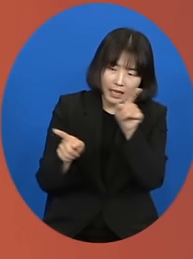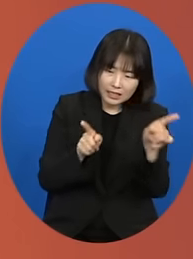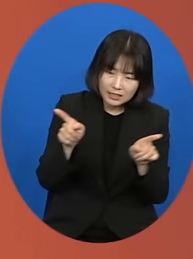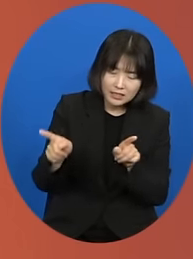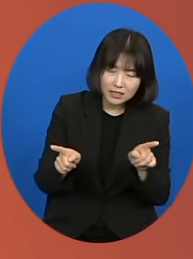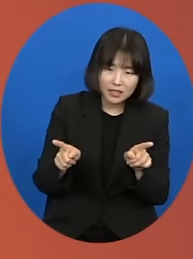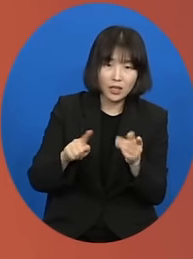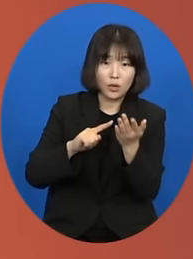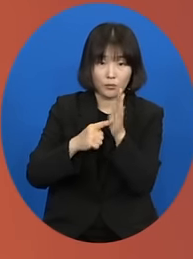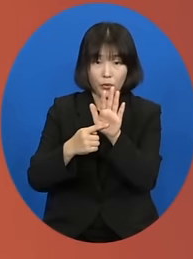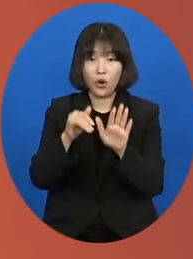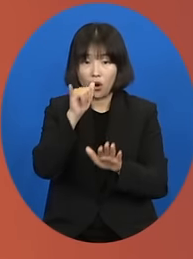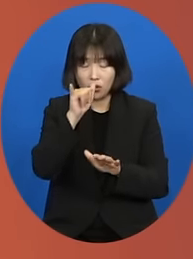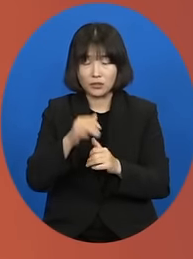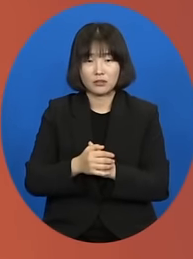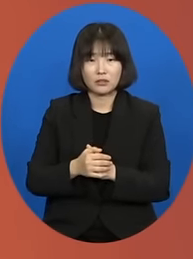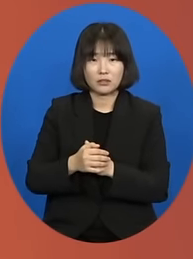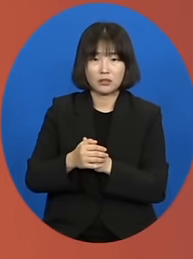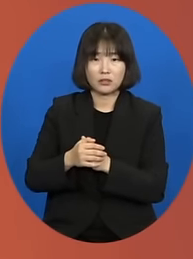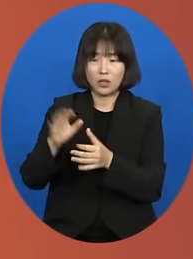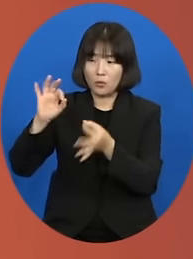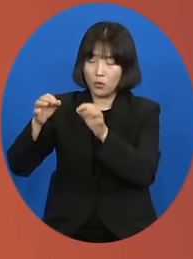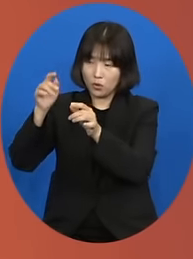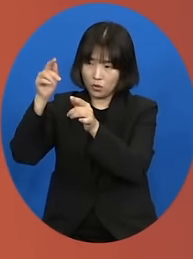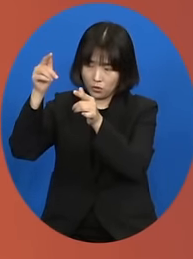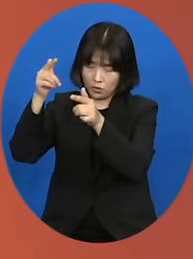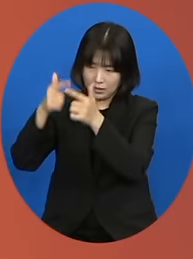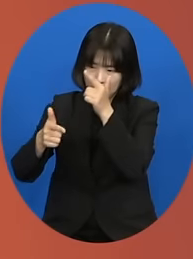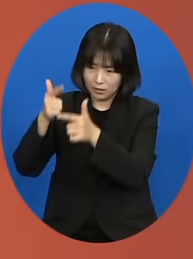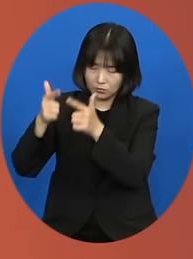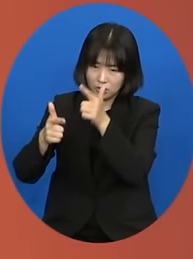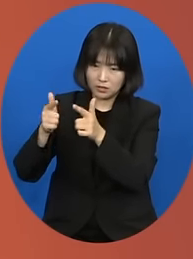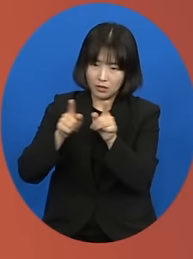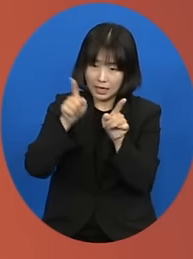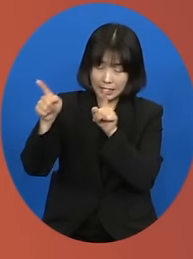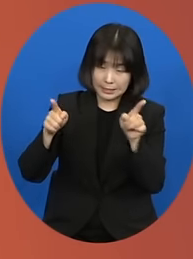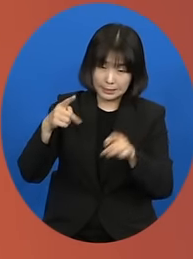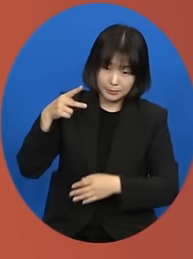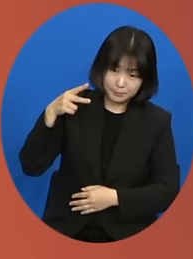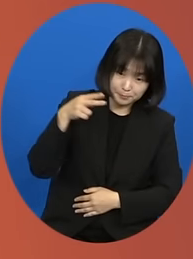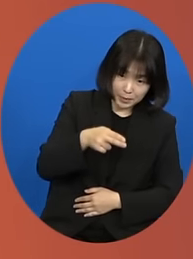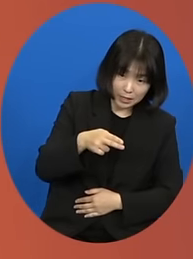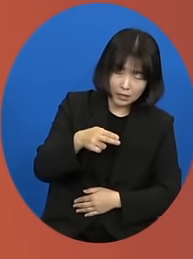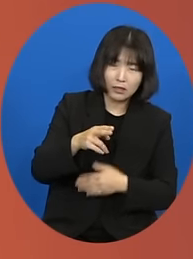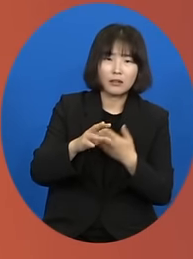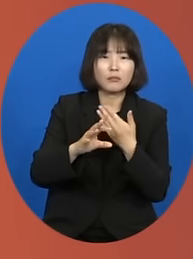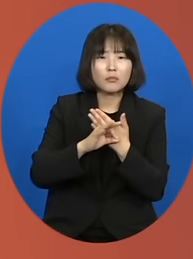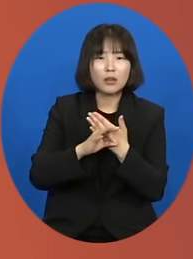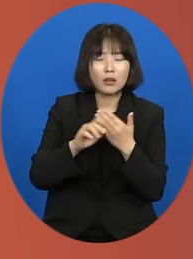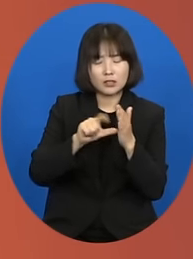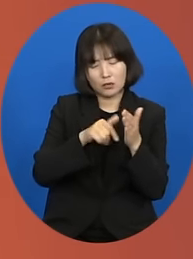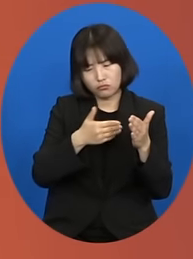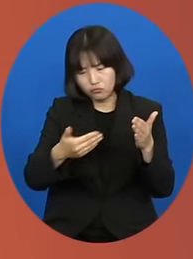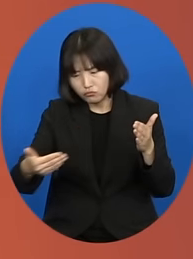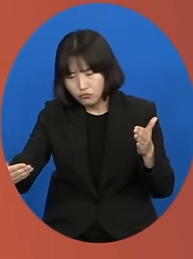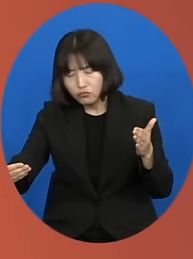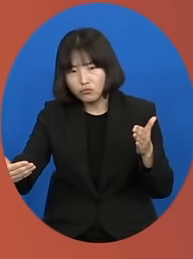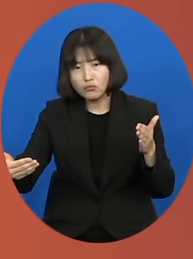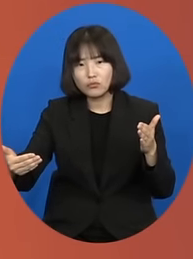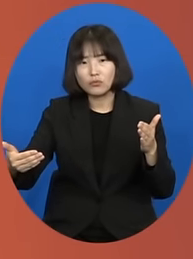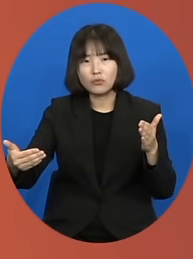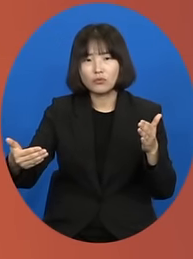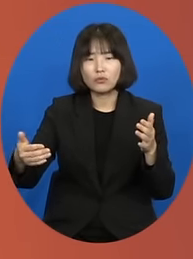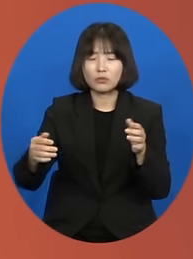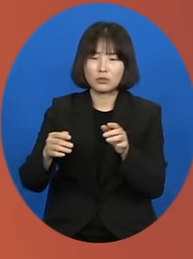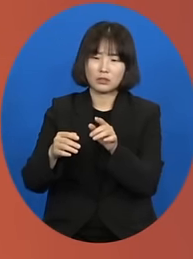단 1mm만 떨어져 있으면 보기에는 멀쩡하게 살아있는 것처럼 보여요. 근데 시간이 지나면 점점 그